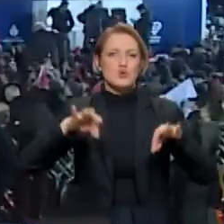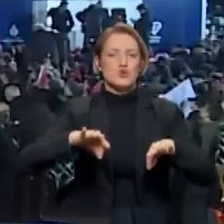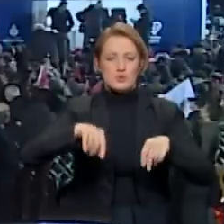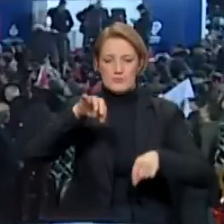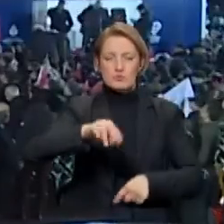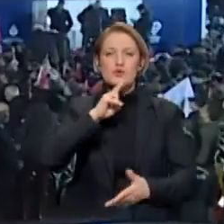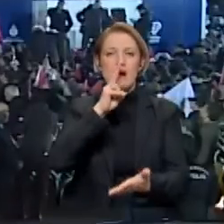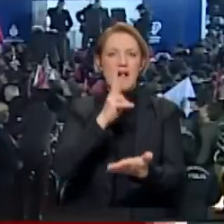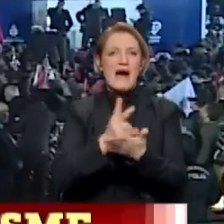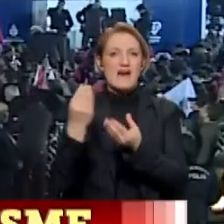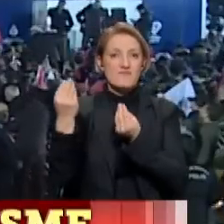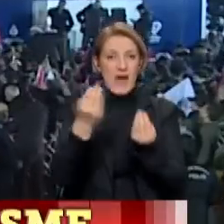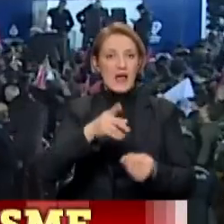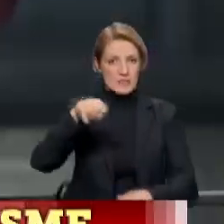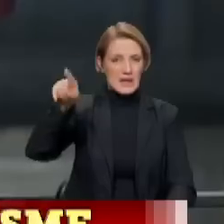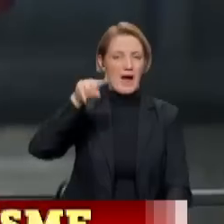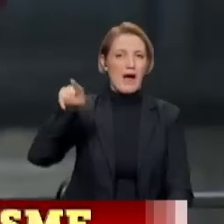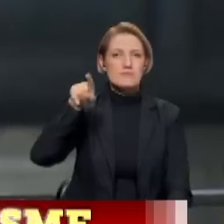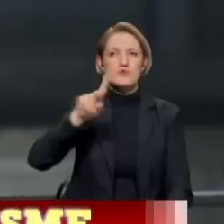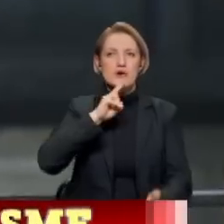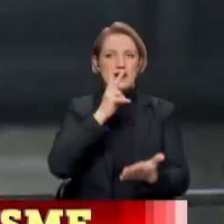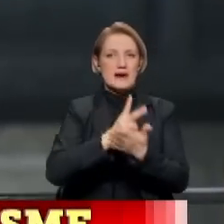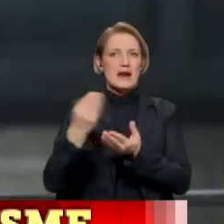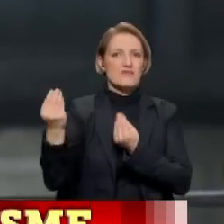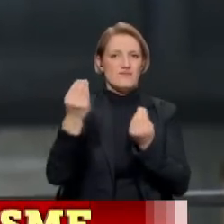bu kararı verenler,